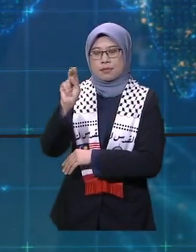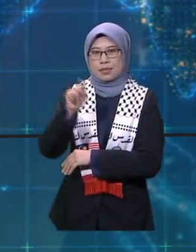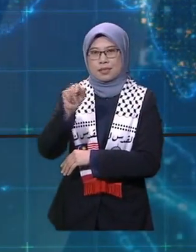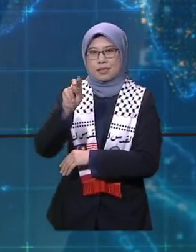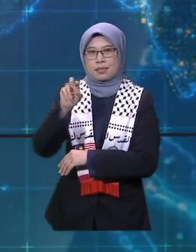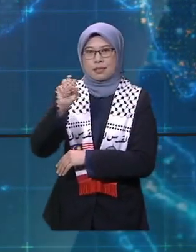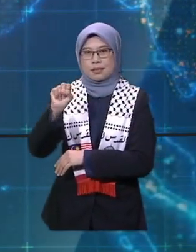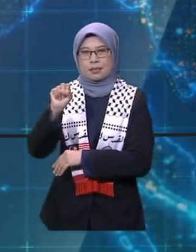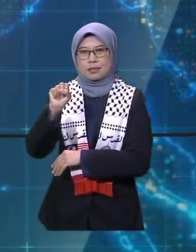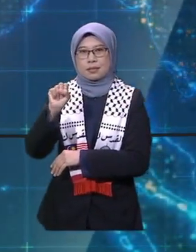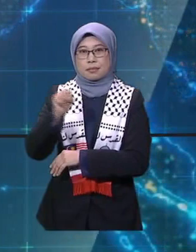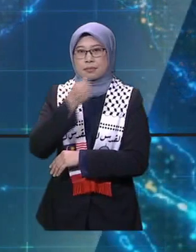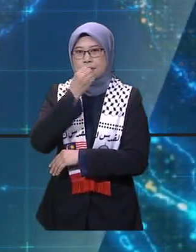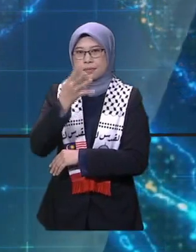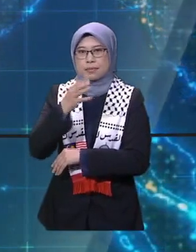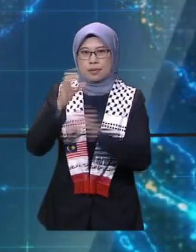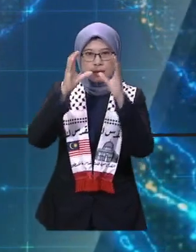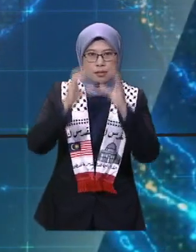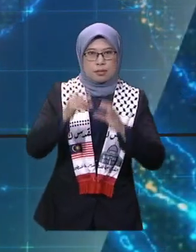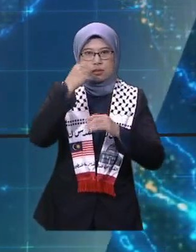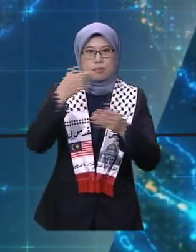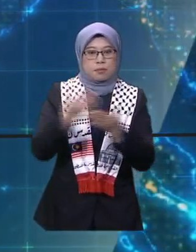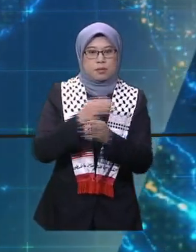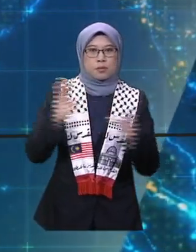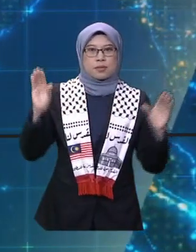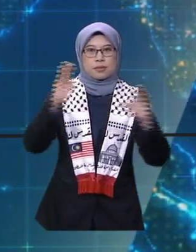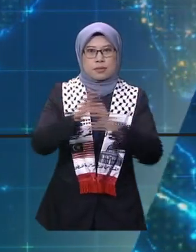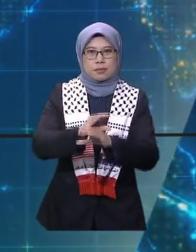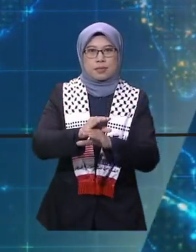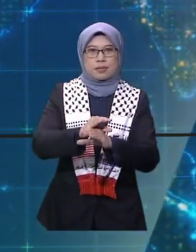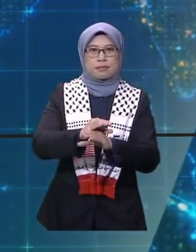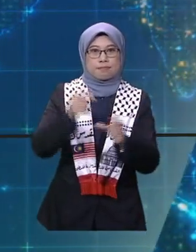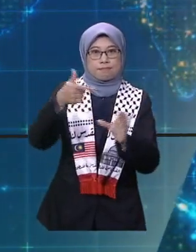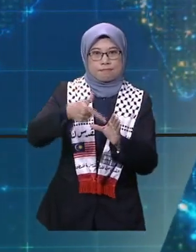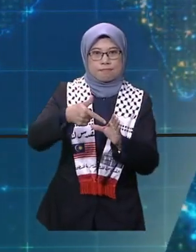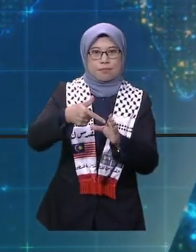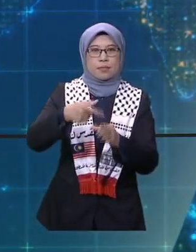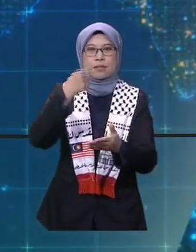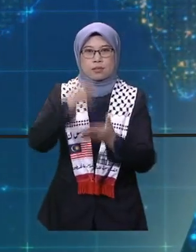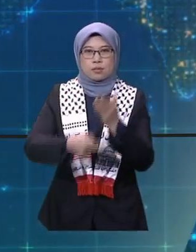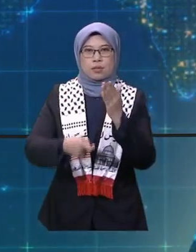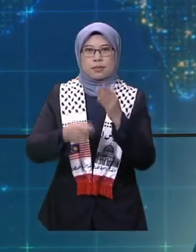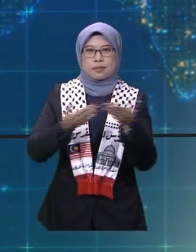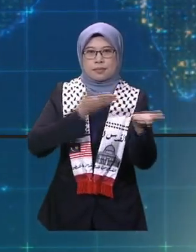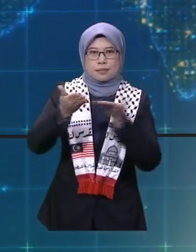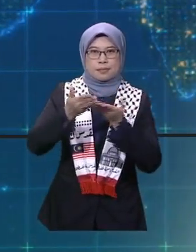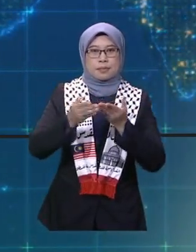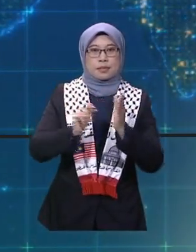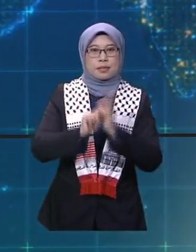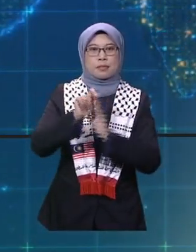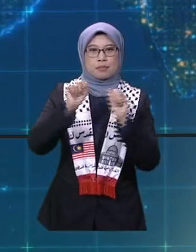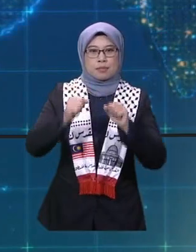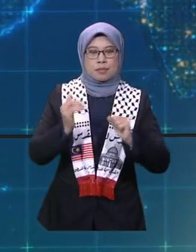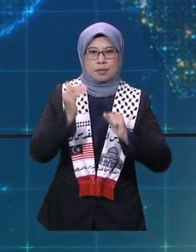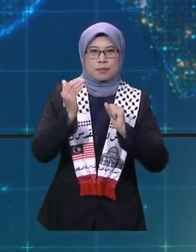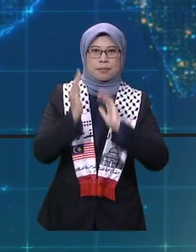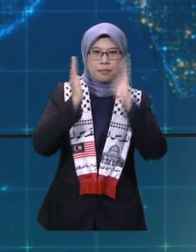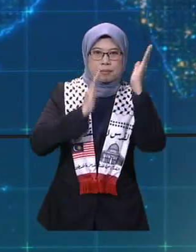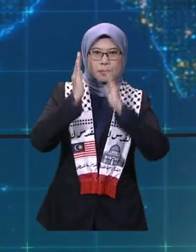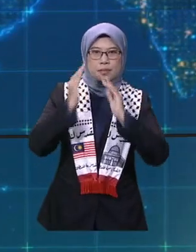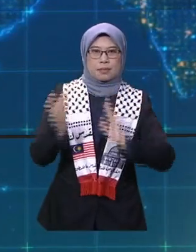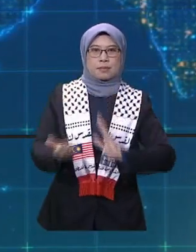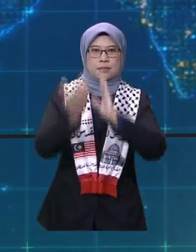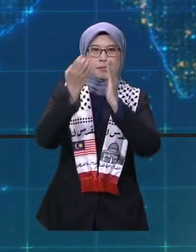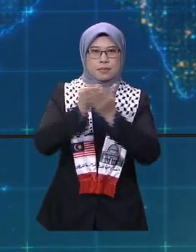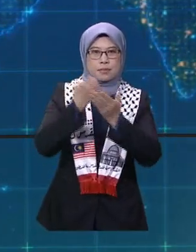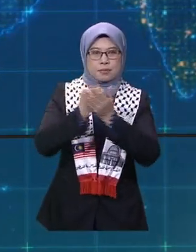melaksanakan pembaharuan subsidi diesel dan kadar cukai perkhidmatan lebih tinggi membolehkan Malaysia menghadapi cabaran ekonomi yang mungkin timbul